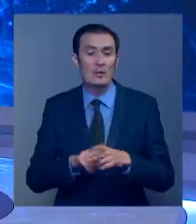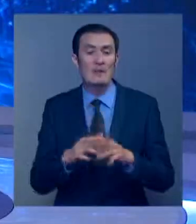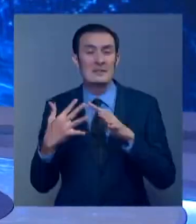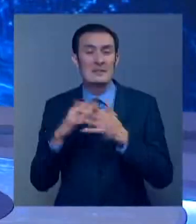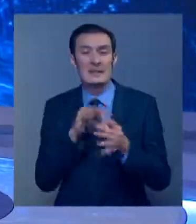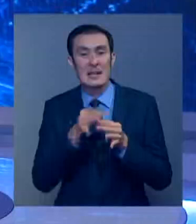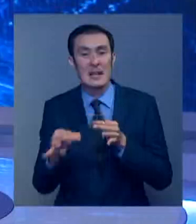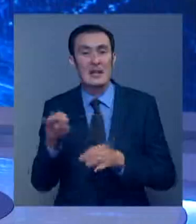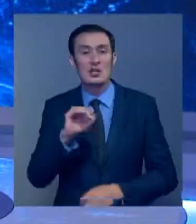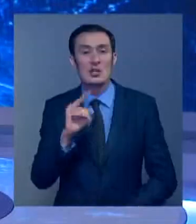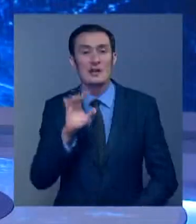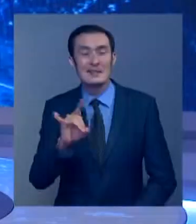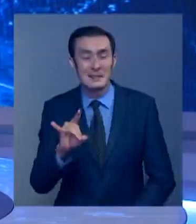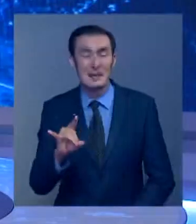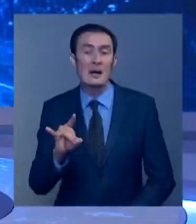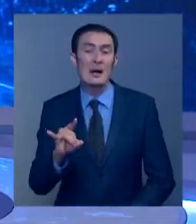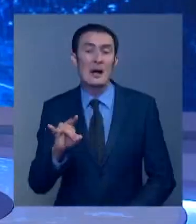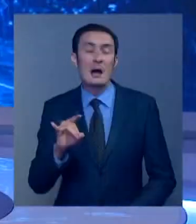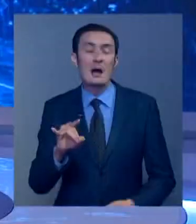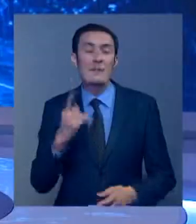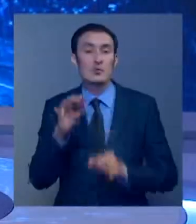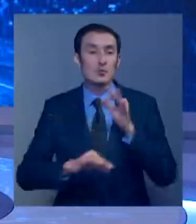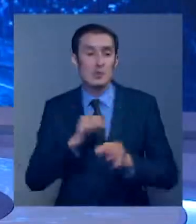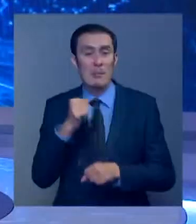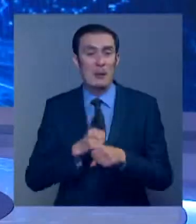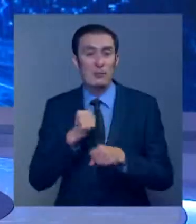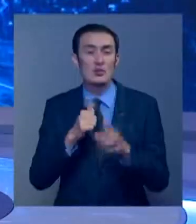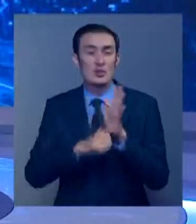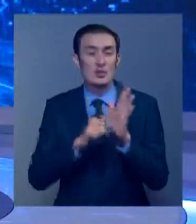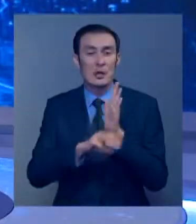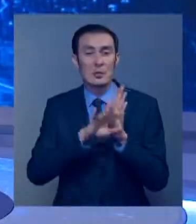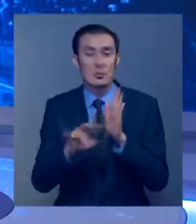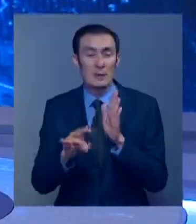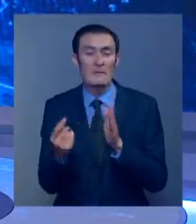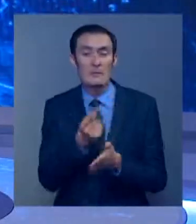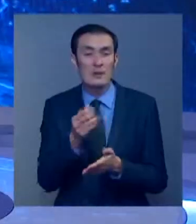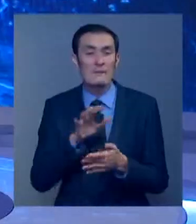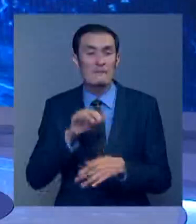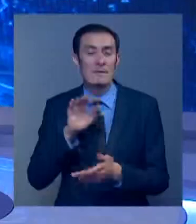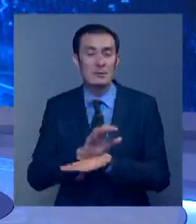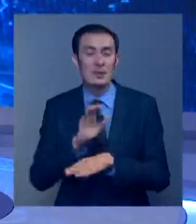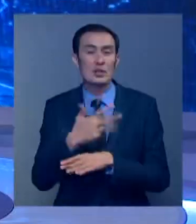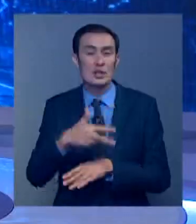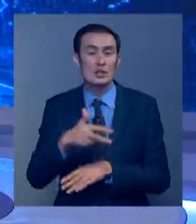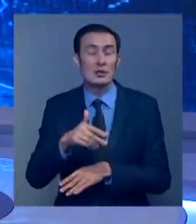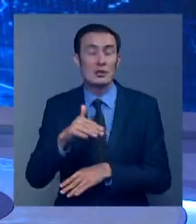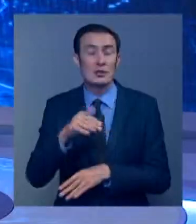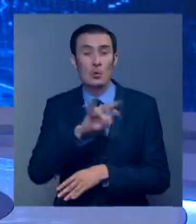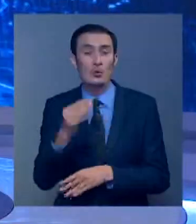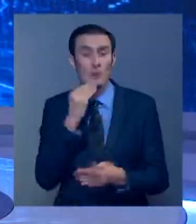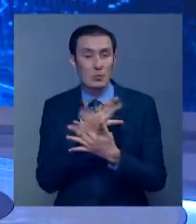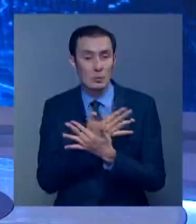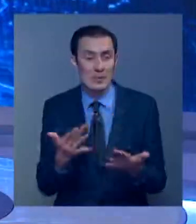селе Жахса Акмолинской области. В сутки здесь перерабатывают 60 тонн сырья и выпускают 30 тонн чистой продукции. По